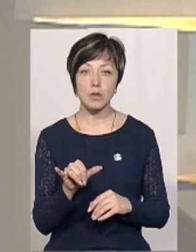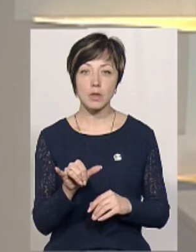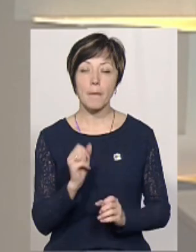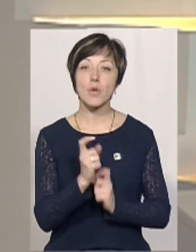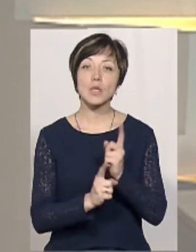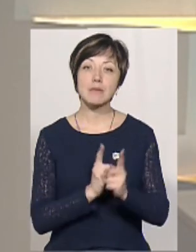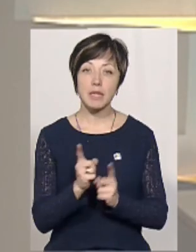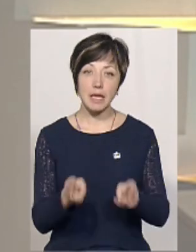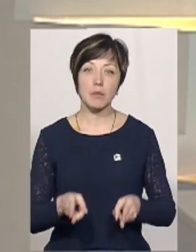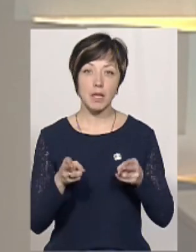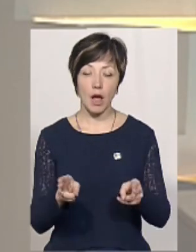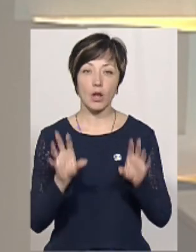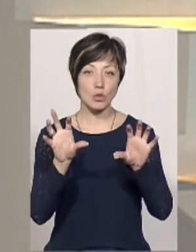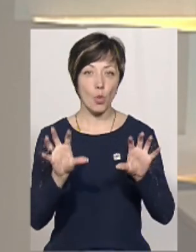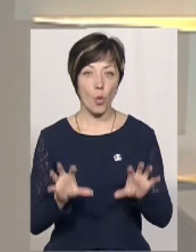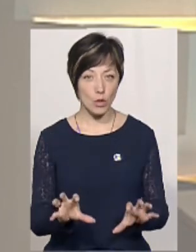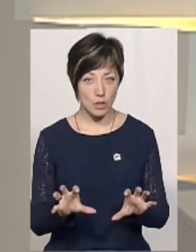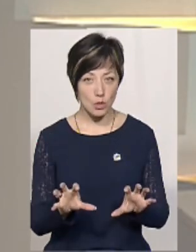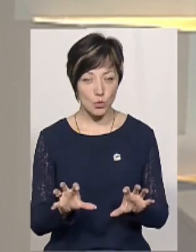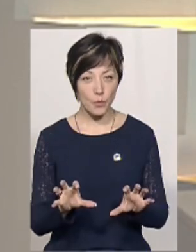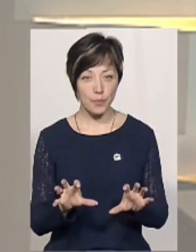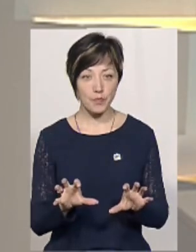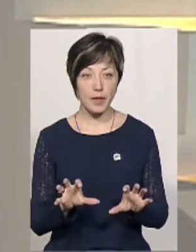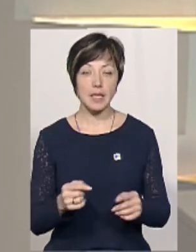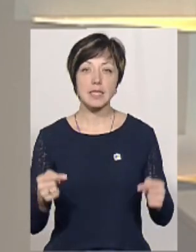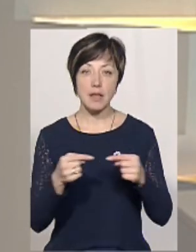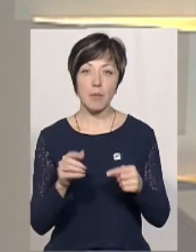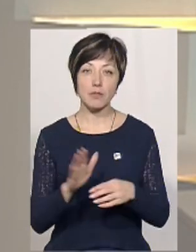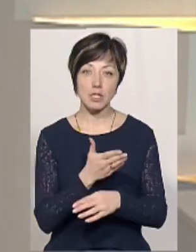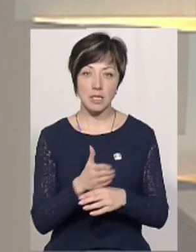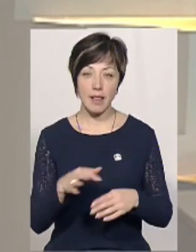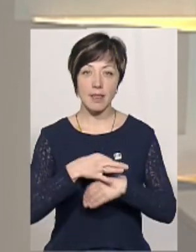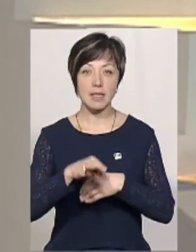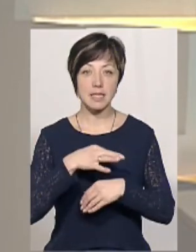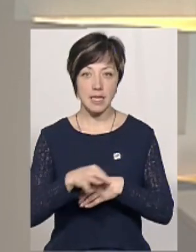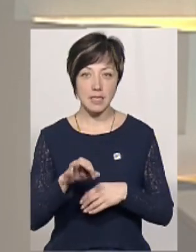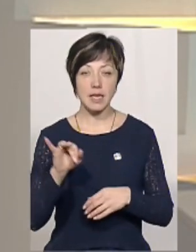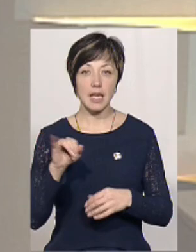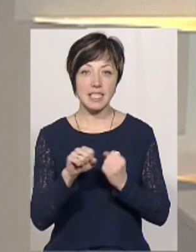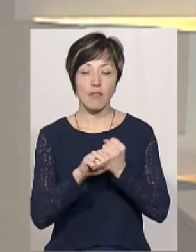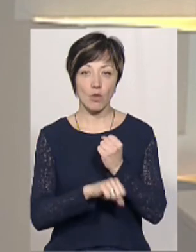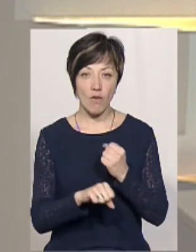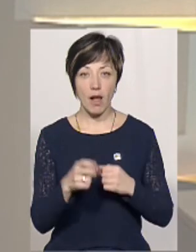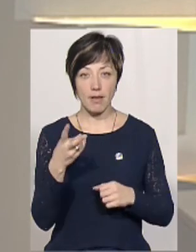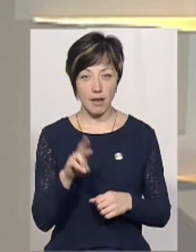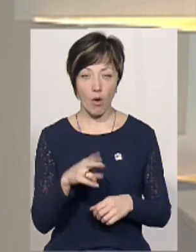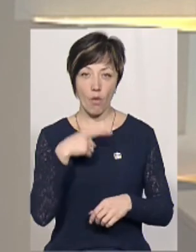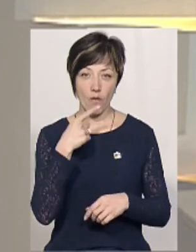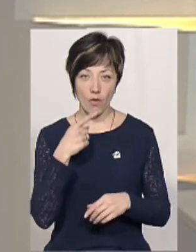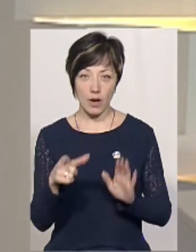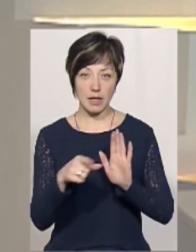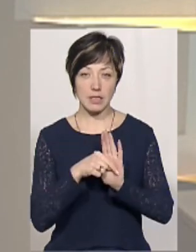говорили про зміни до кримінального кодексу, саме в частині насильства і зґвалтування. А говорили